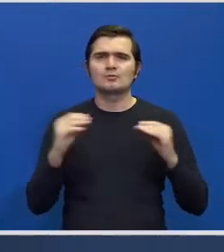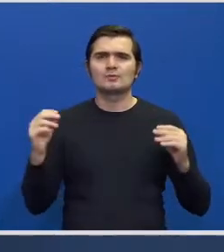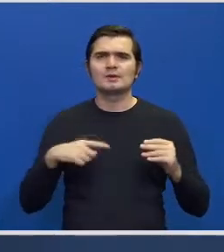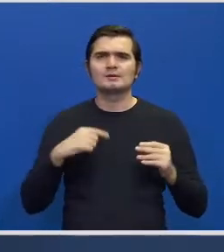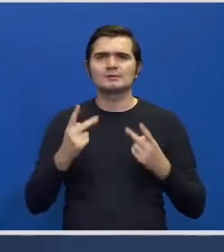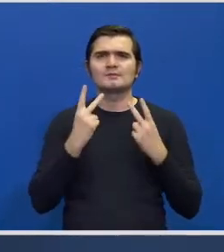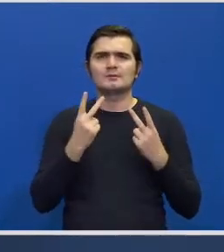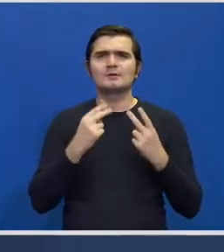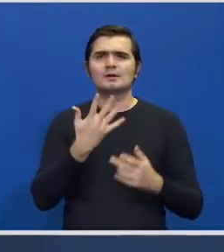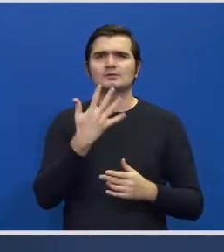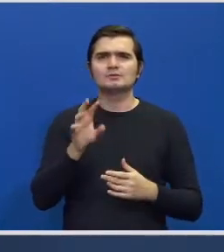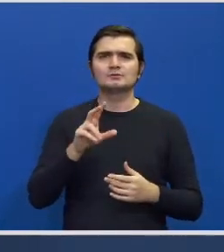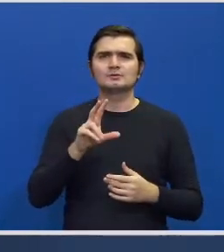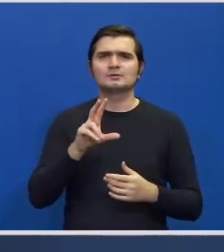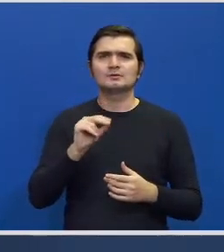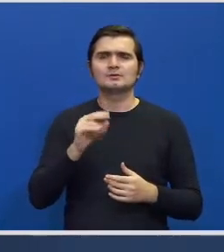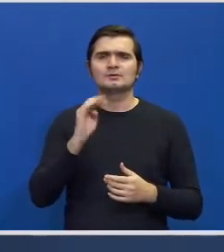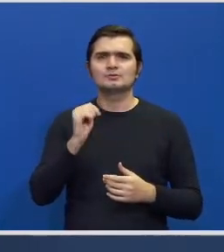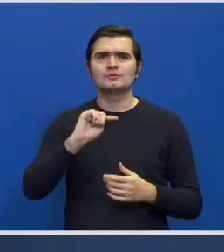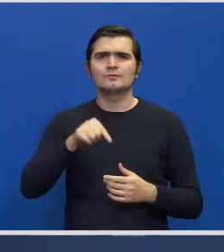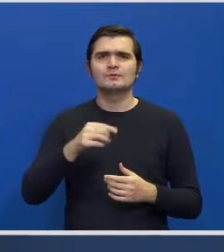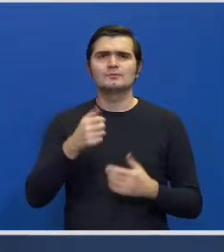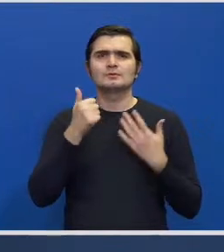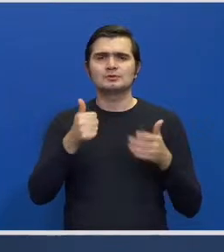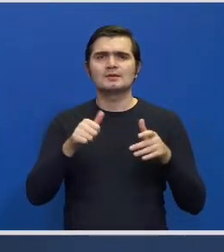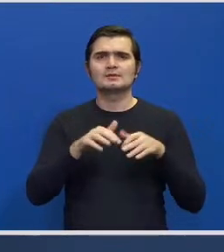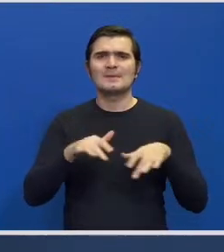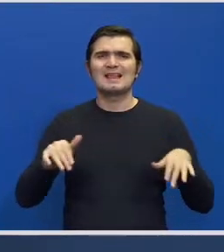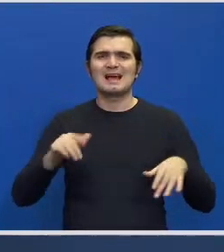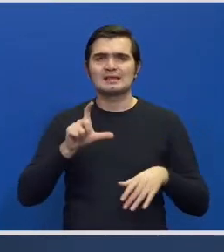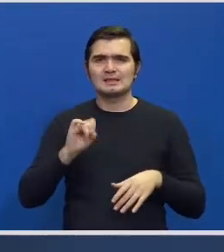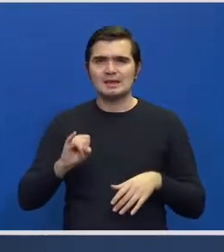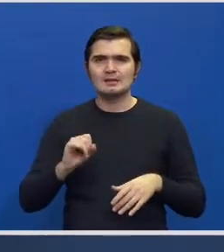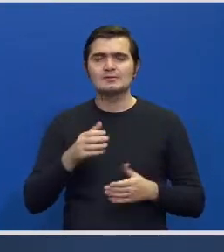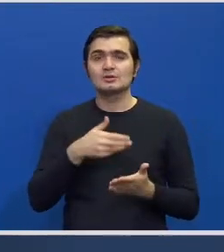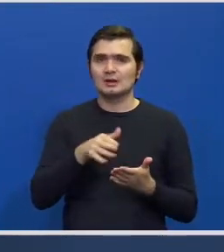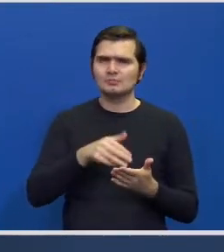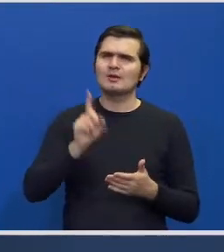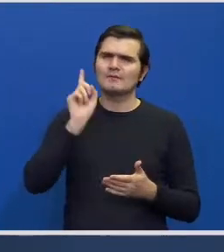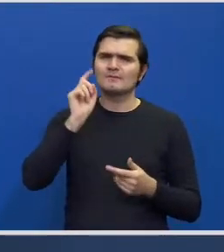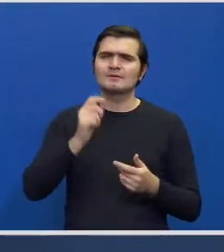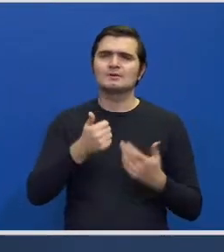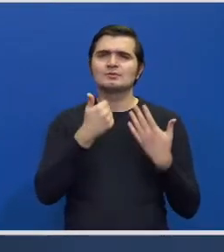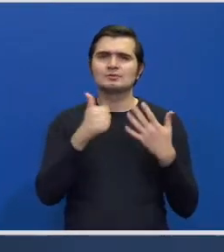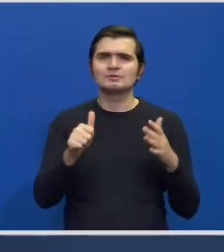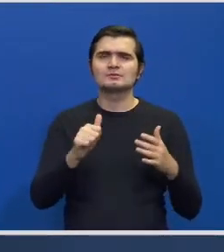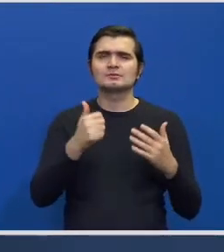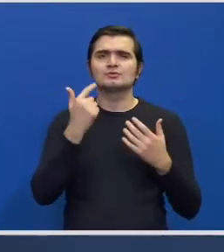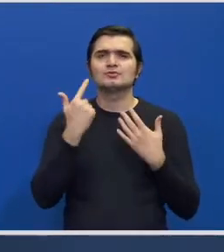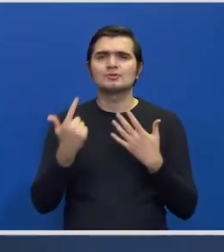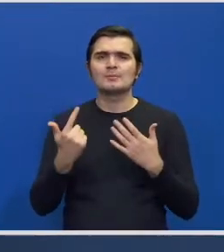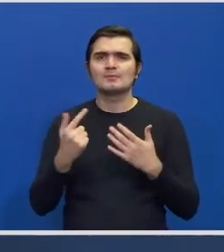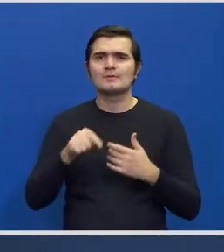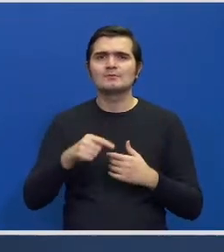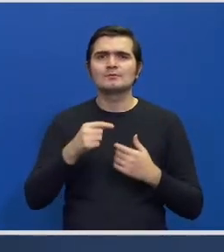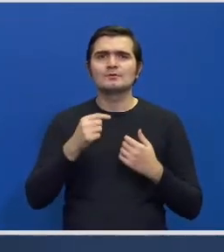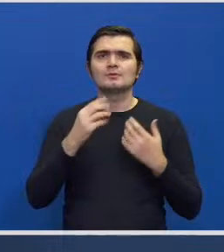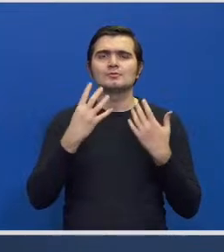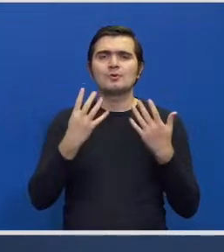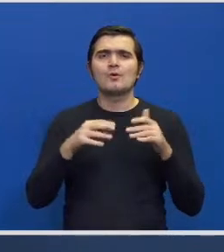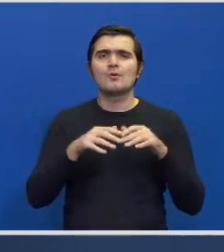general consolidat al României, la o valoare de 539,6 miliarde de lei, iar cheltuielile vor fi în valoare